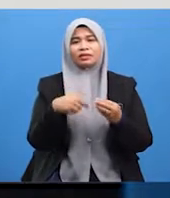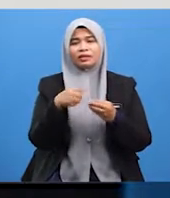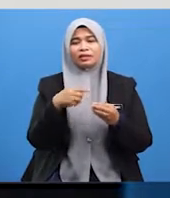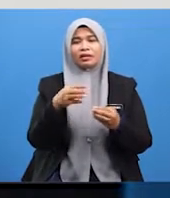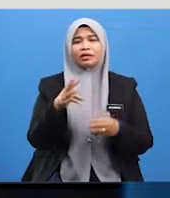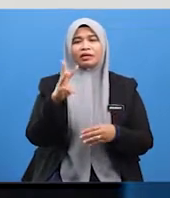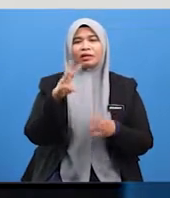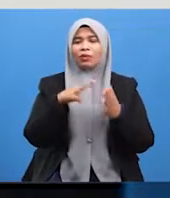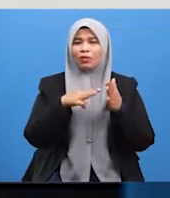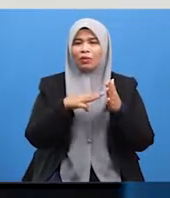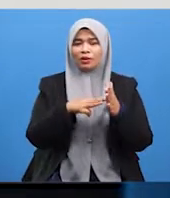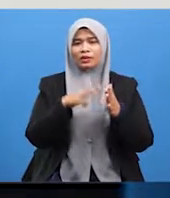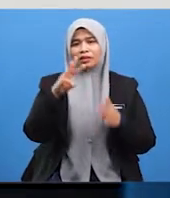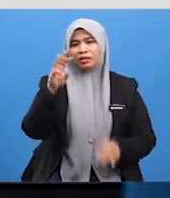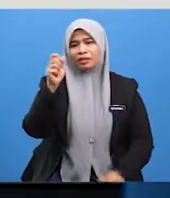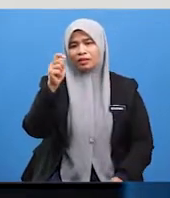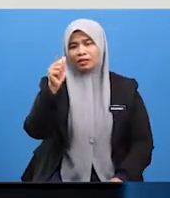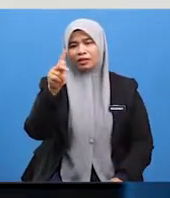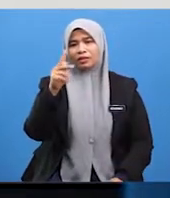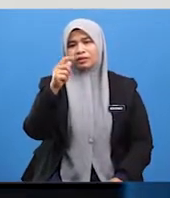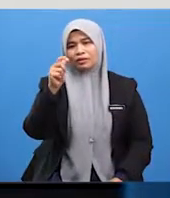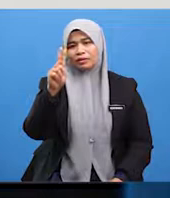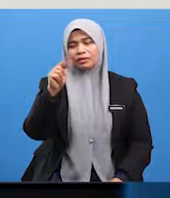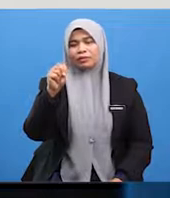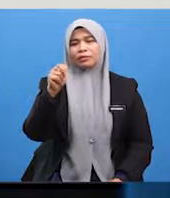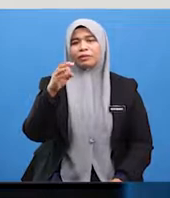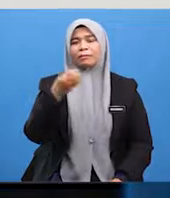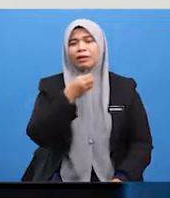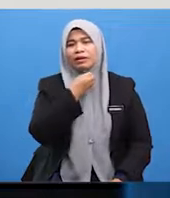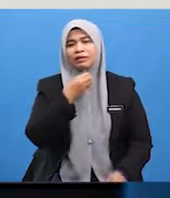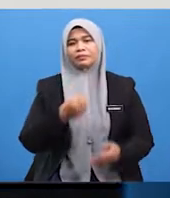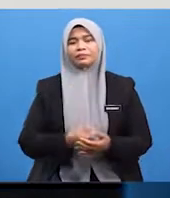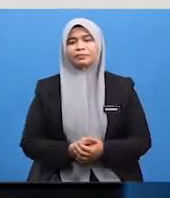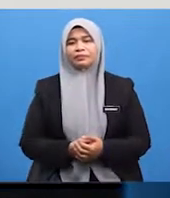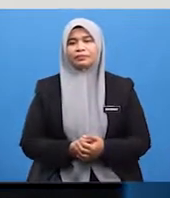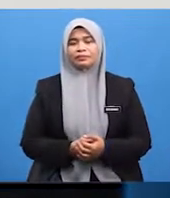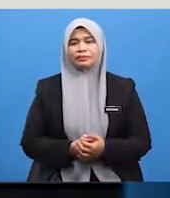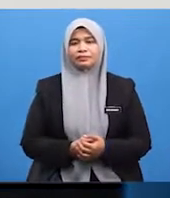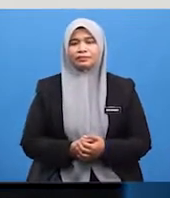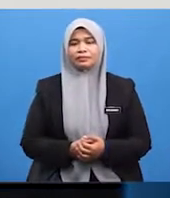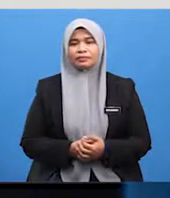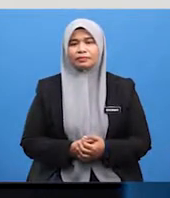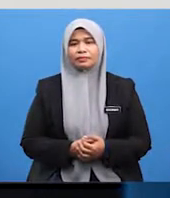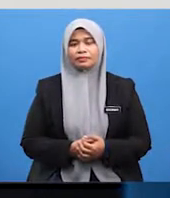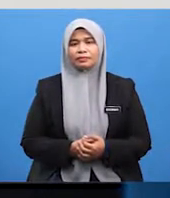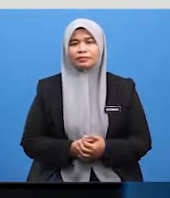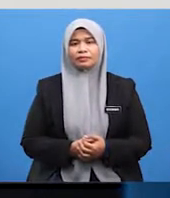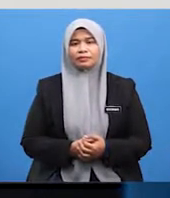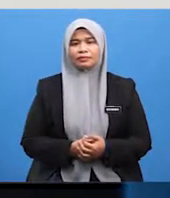Perak yang akan cikgu kupas berdasarkan teks kajian di dalam rancangan kali ini.